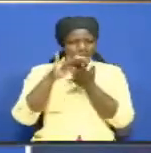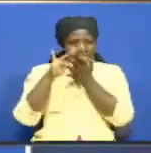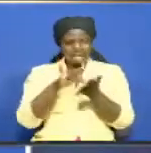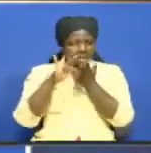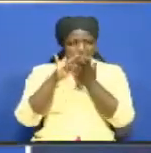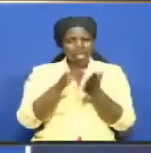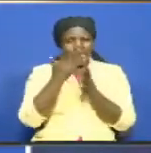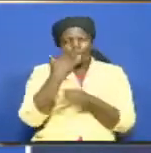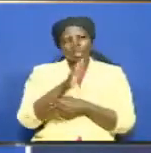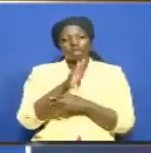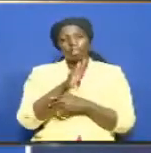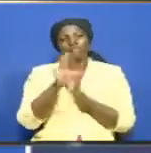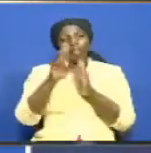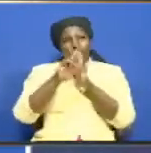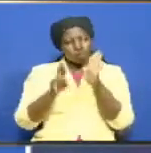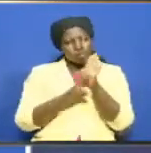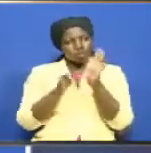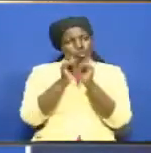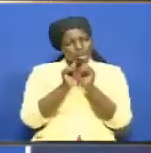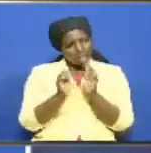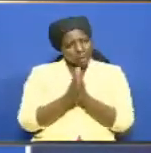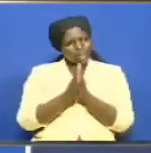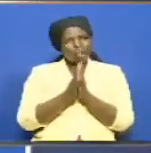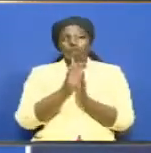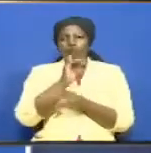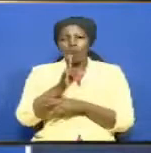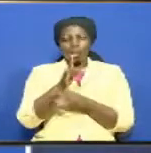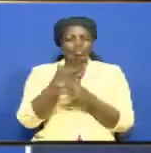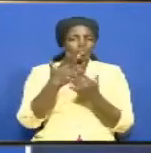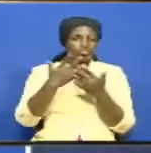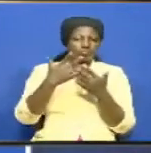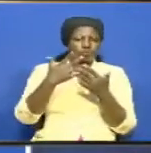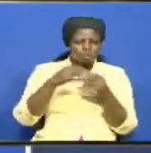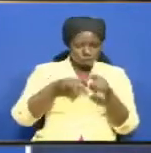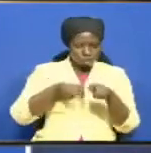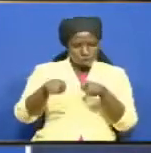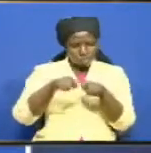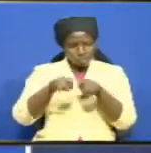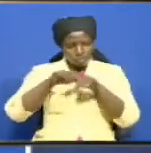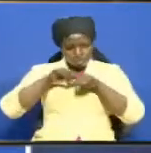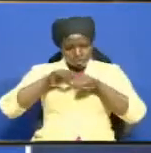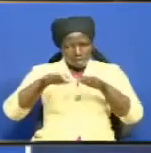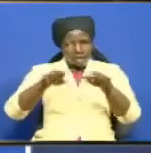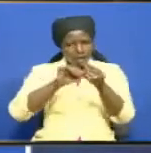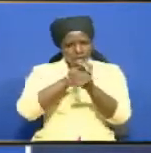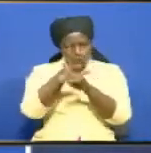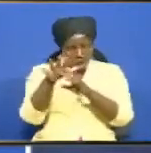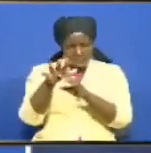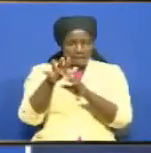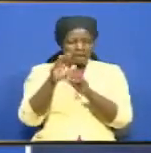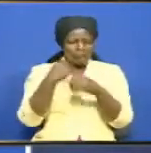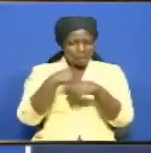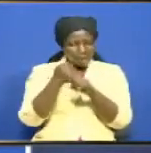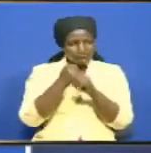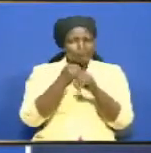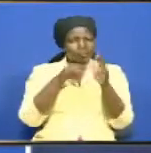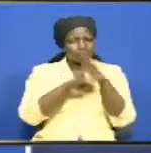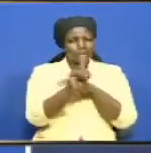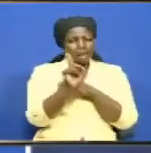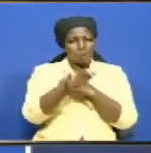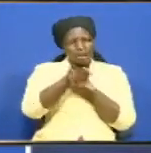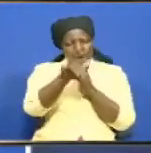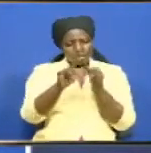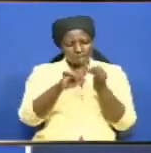kuwa maagizo na sheria za kupambana na virusi vya corona zilizowekwa na rais kwenye kaunti za Nairobi, Kiambu,